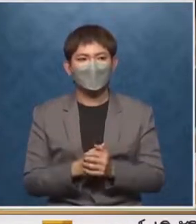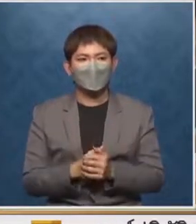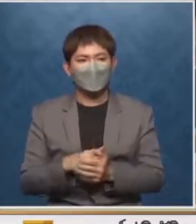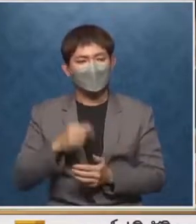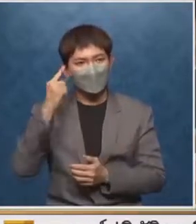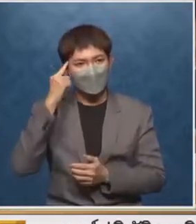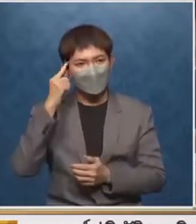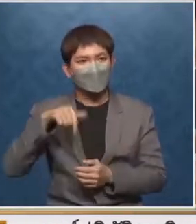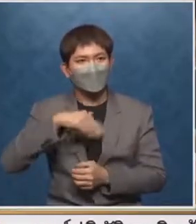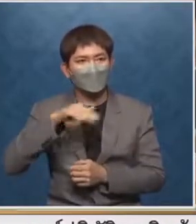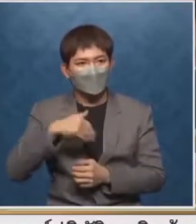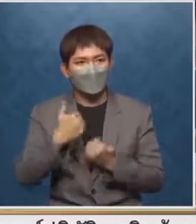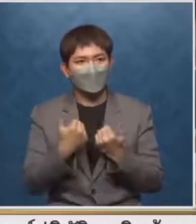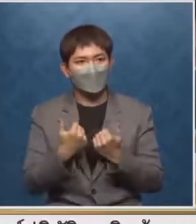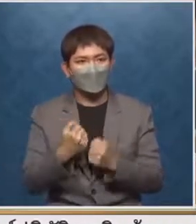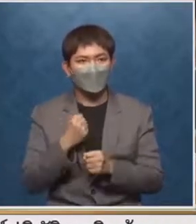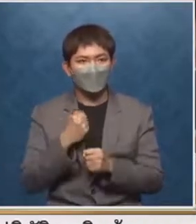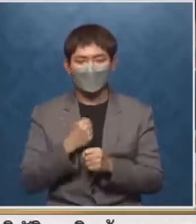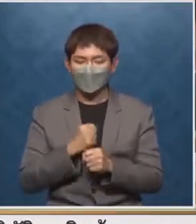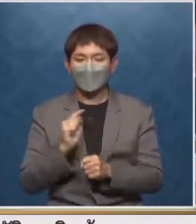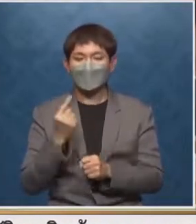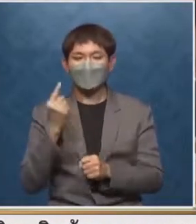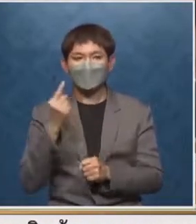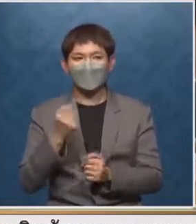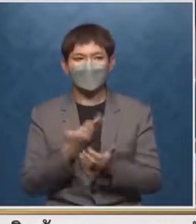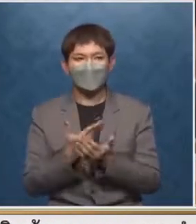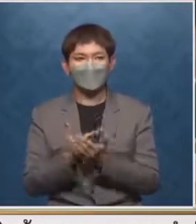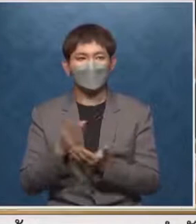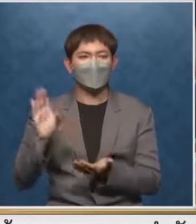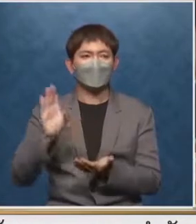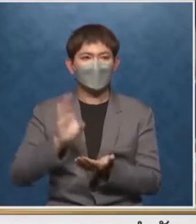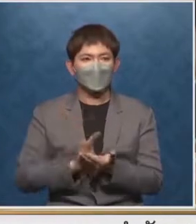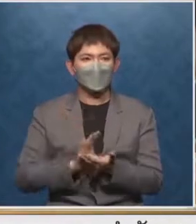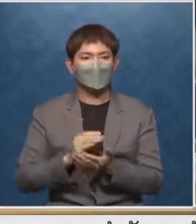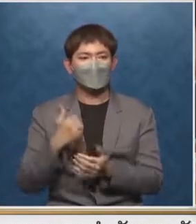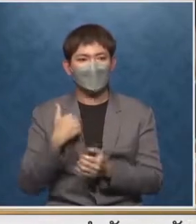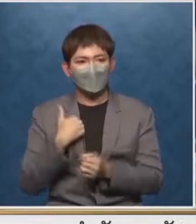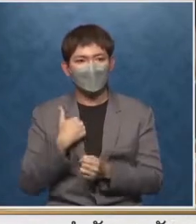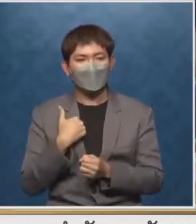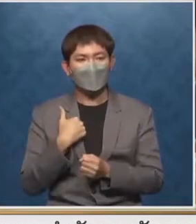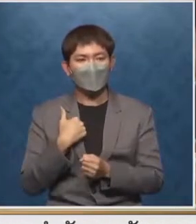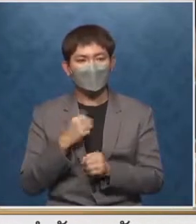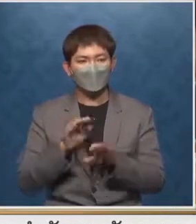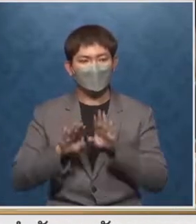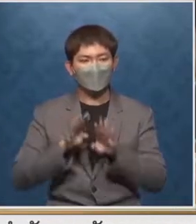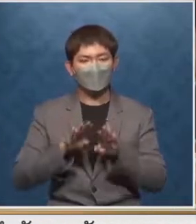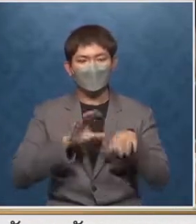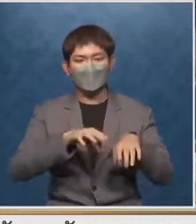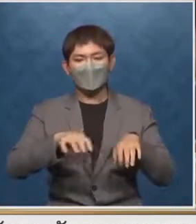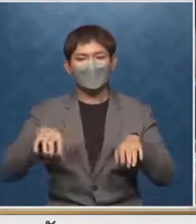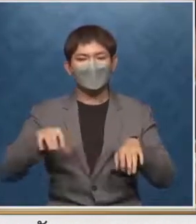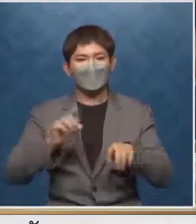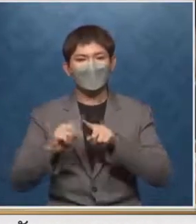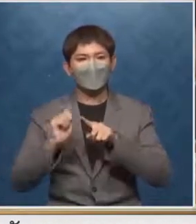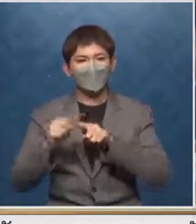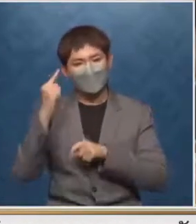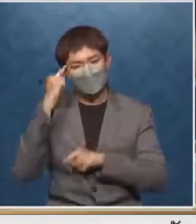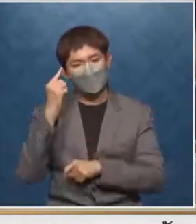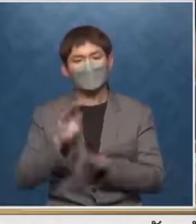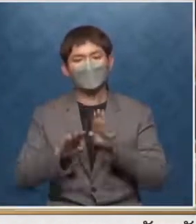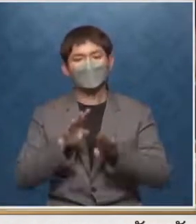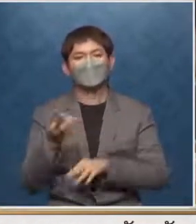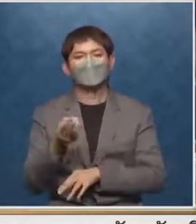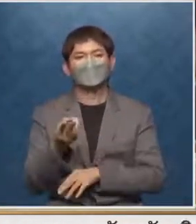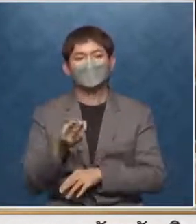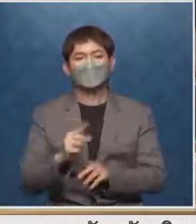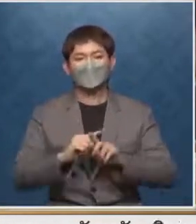ายังอาจจะใหม่อยู่แล้วก็งบประมาณนะครับมีจำนวนเทียบกับหลายหน่วยงานหลายกองทุนเนี่ยถือว่าน้อยมากนะครับ